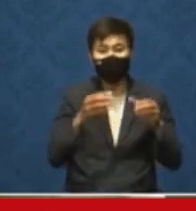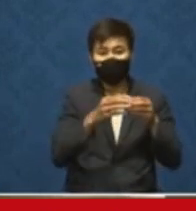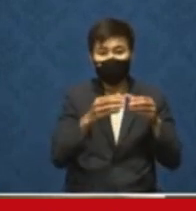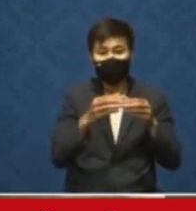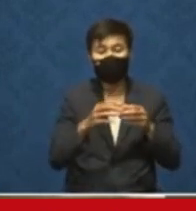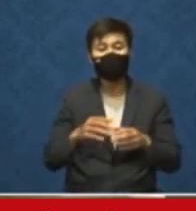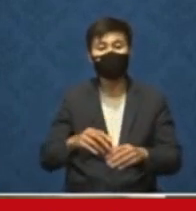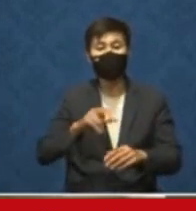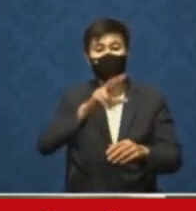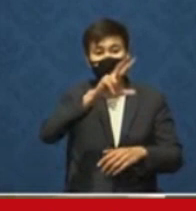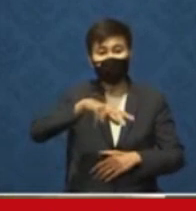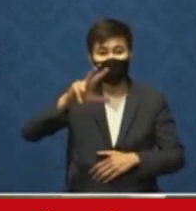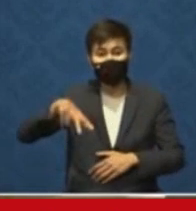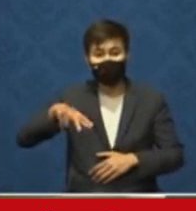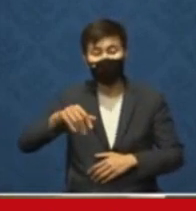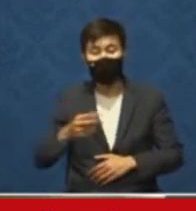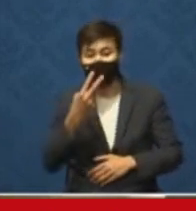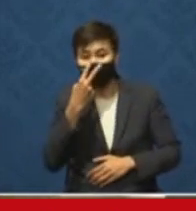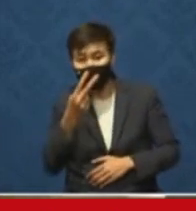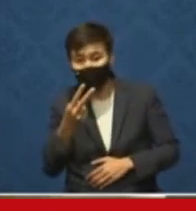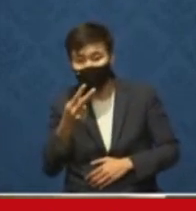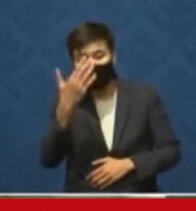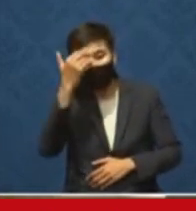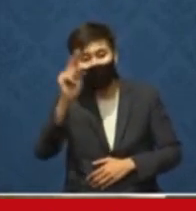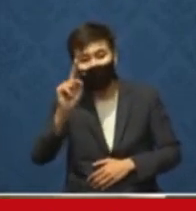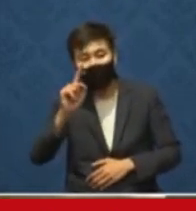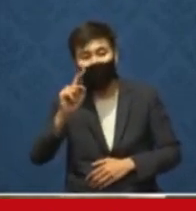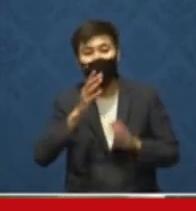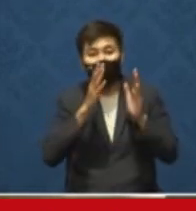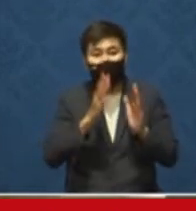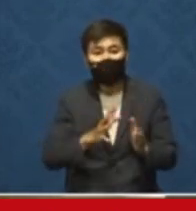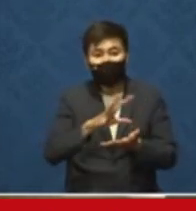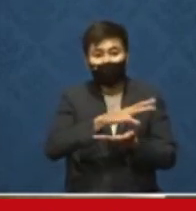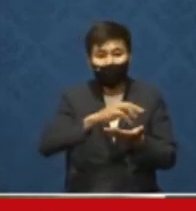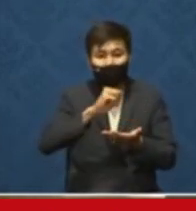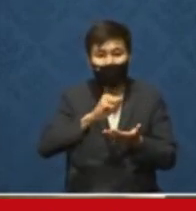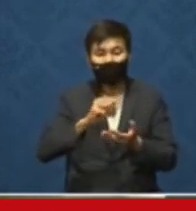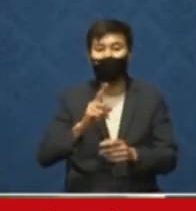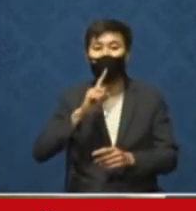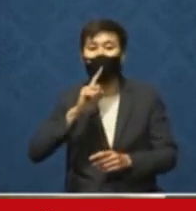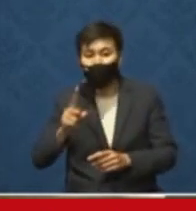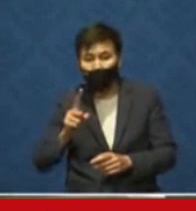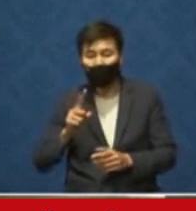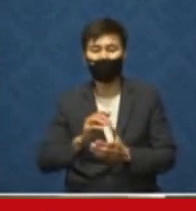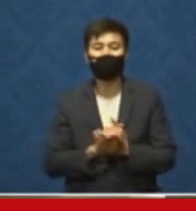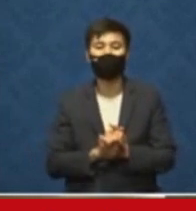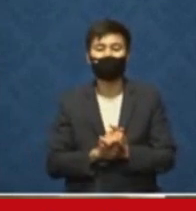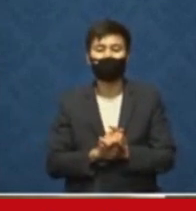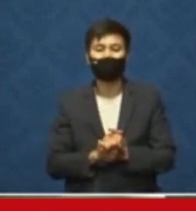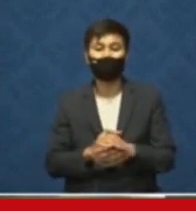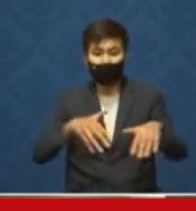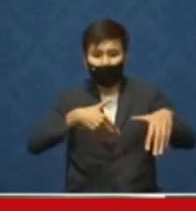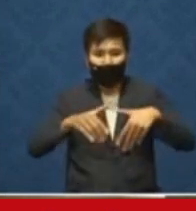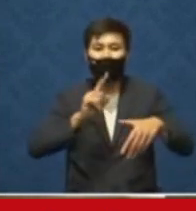นี้ถึงไปอุ้ยทำไมกว่าเธอจำลงทองทำไมพิศาลเถระวัดทำไมธีมของพรรคเพื่อไทยถึงลงไปตามเรื่องนี้